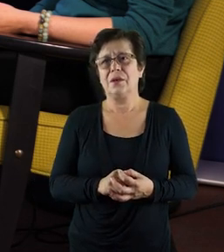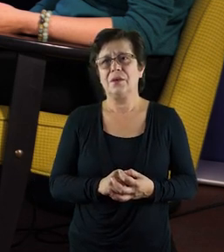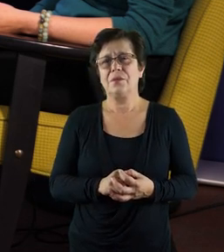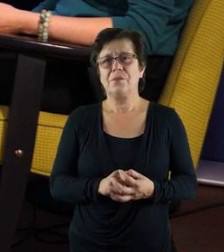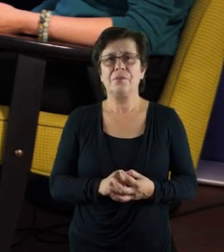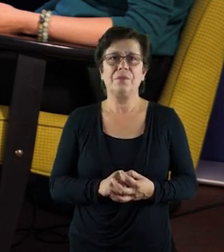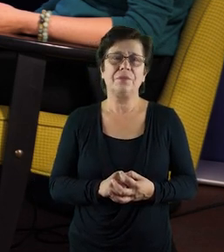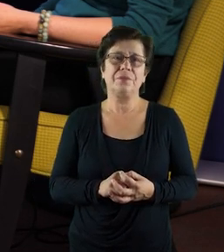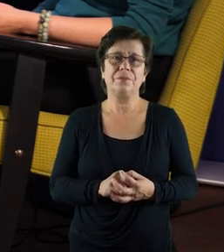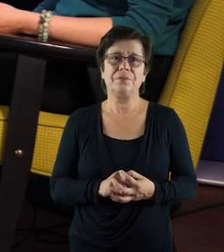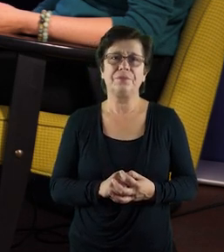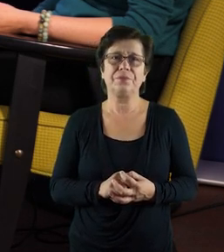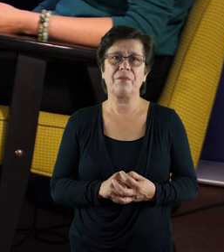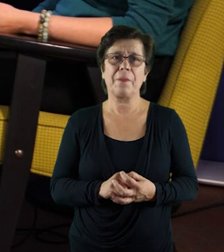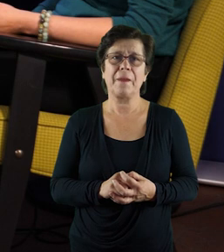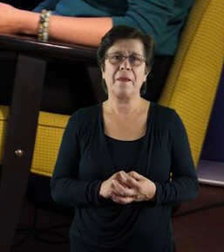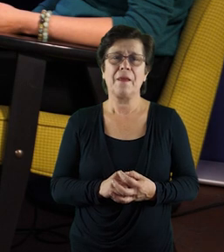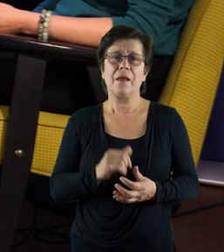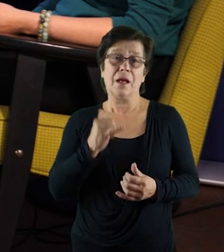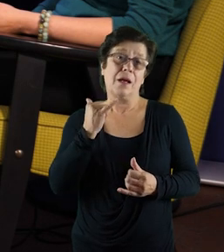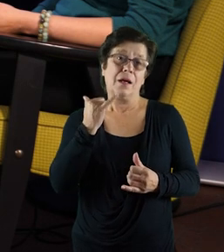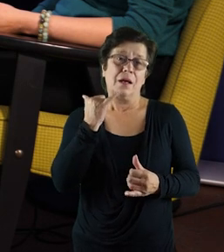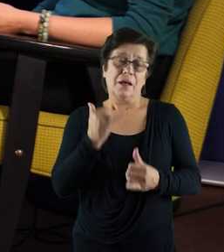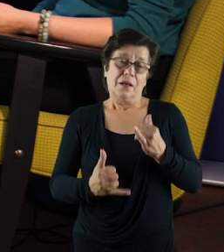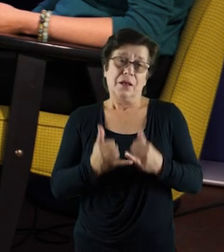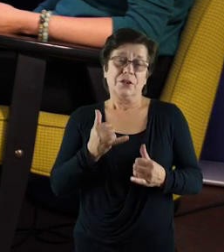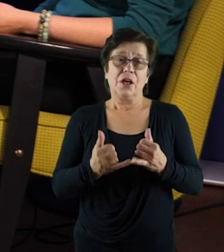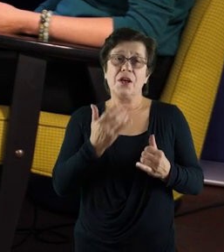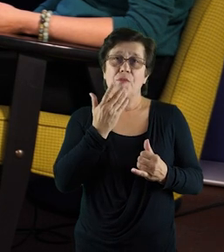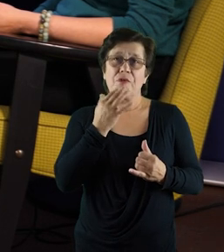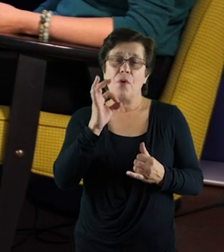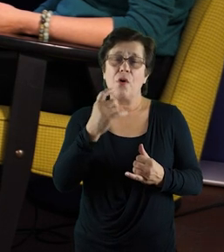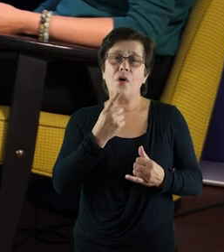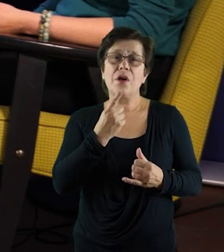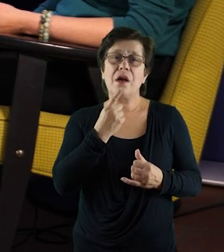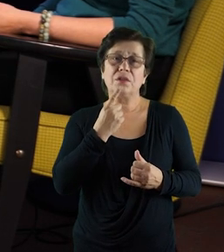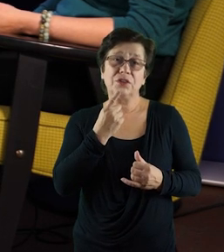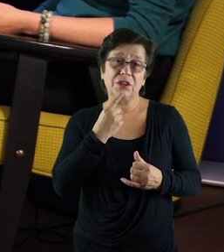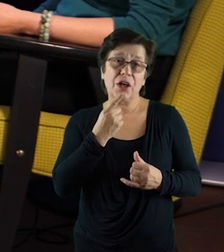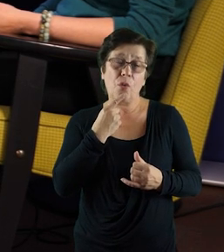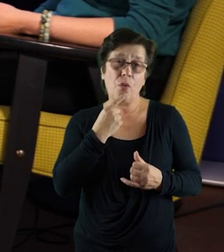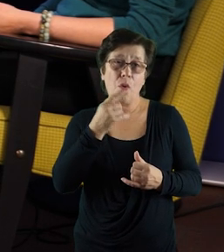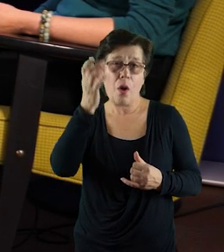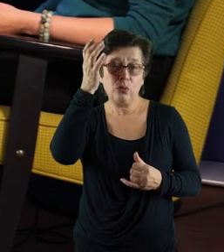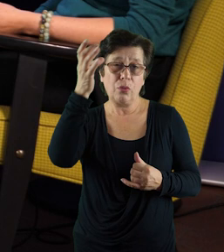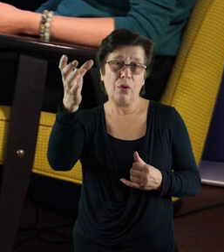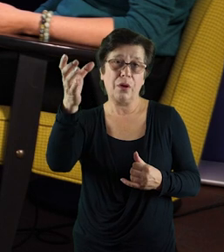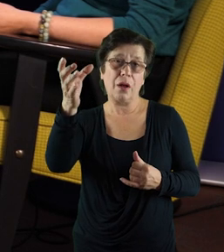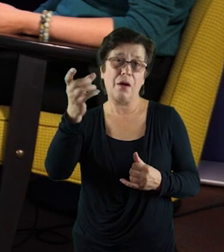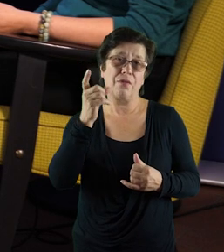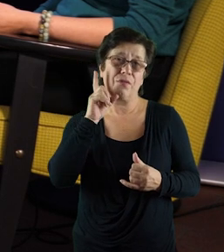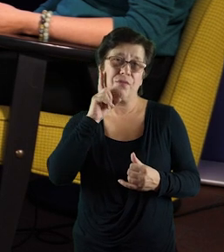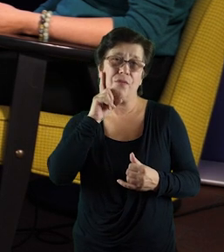nigdzie. No tak, ale jeżeli też mówimy o języku Przybosia, to właściwie